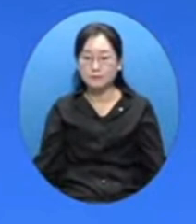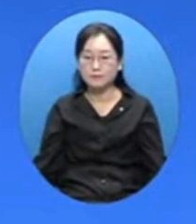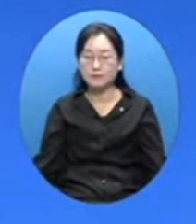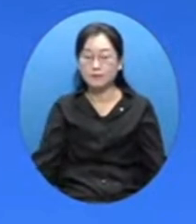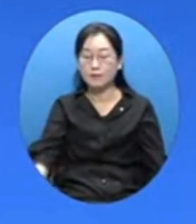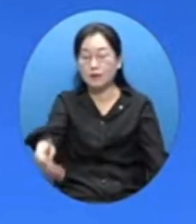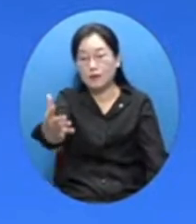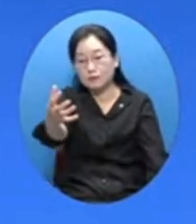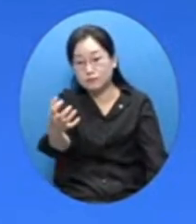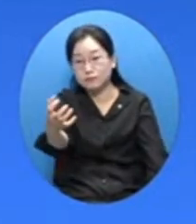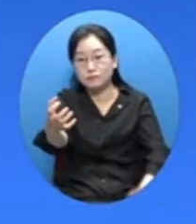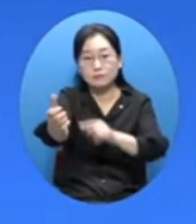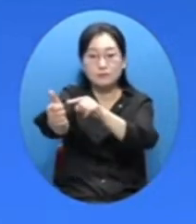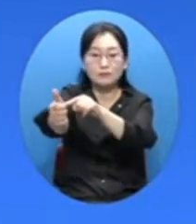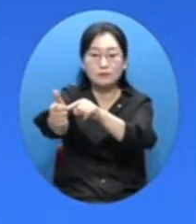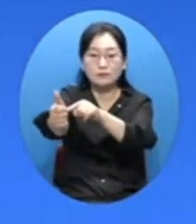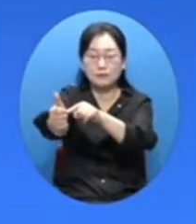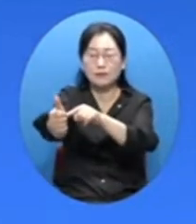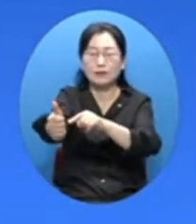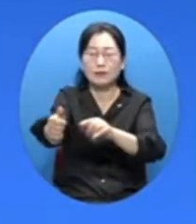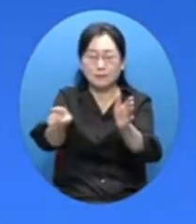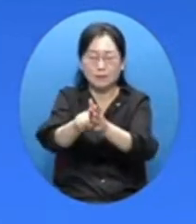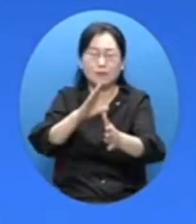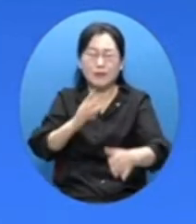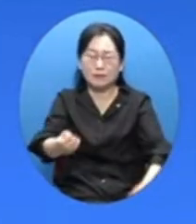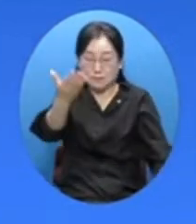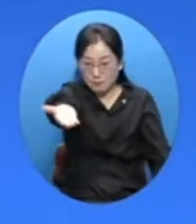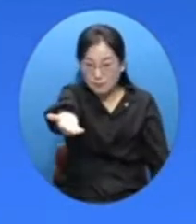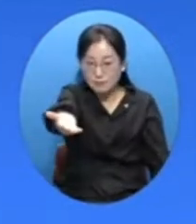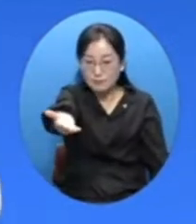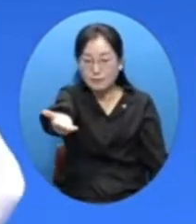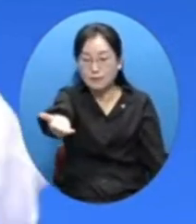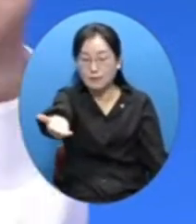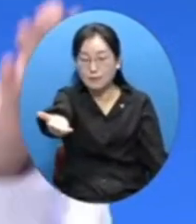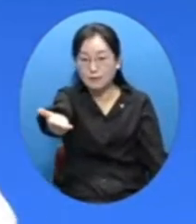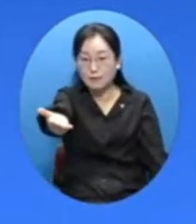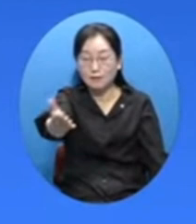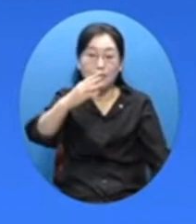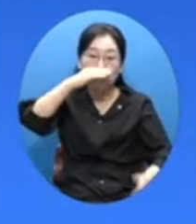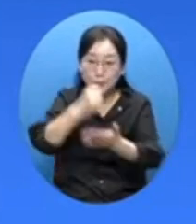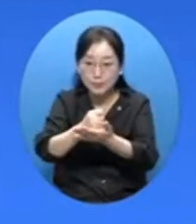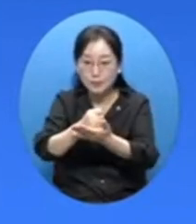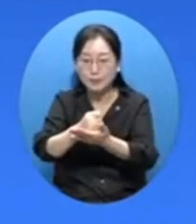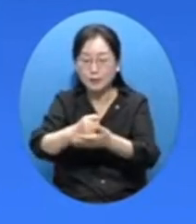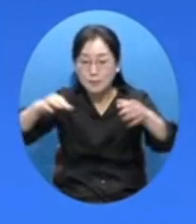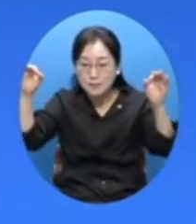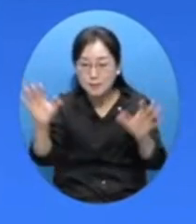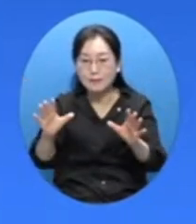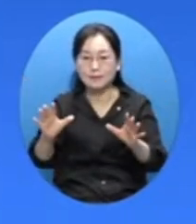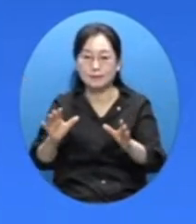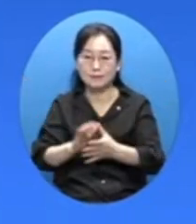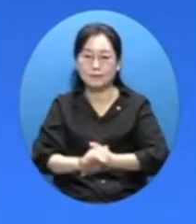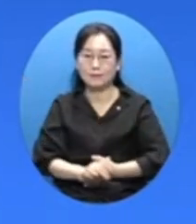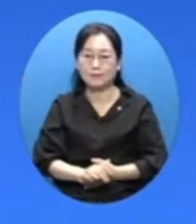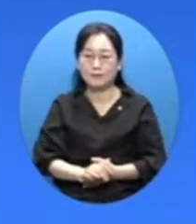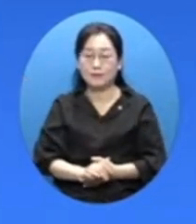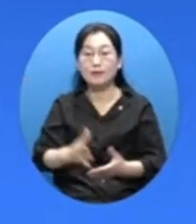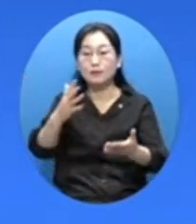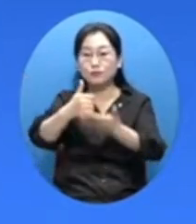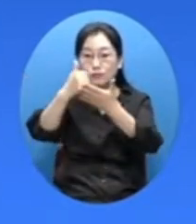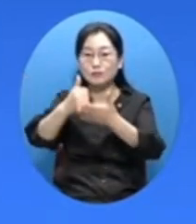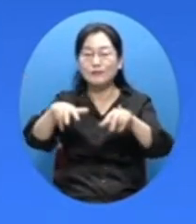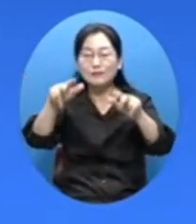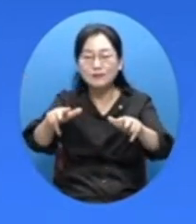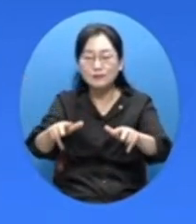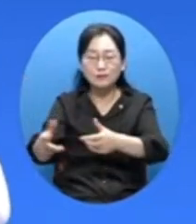손이 마르고 비틀어진 자가 그 순간 믿음으로 손을 내밀 때 그 손이 순식간에 회복되었습니다. 주님은 오늘